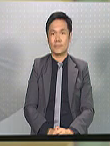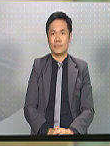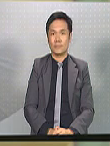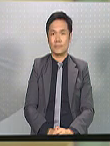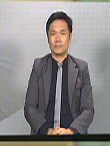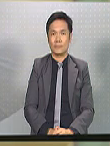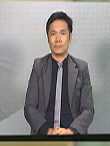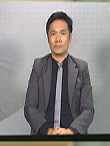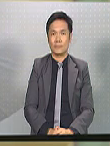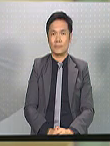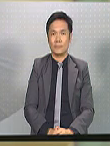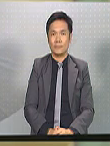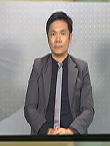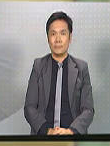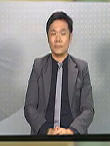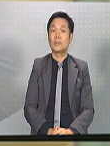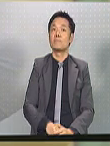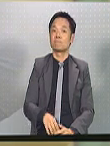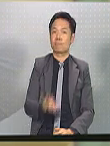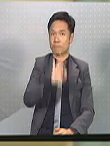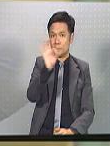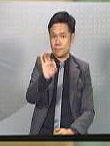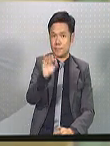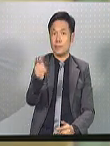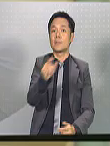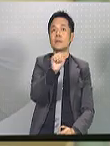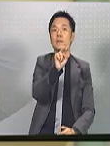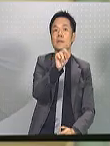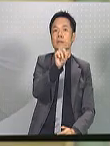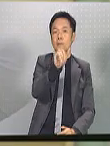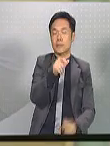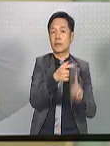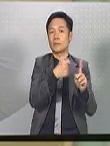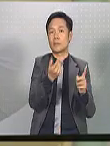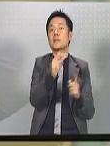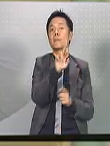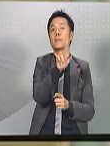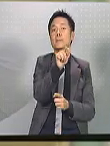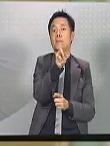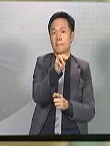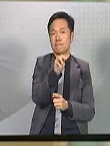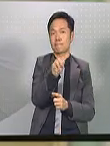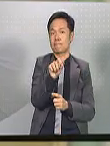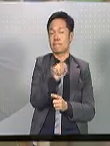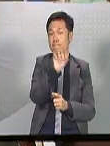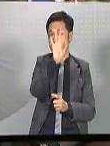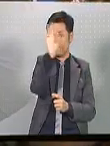yo yo Hai the touchscreen di resort cm ROM mengenai pengumuman nama2